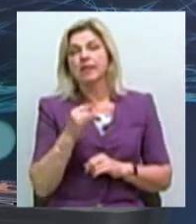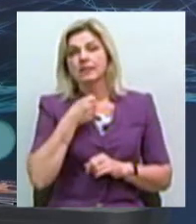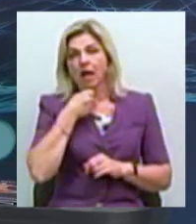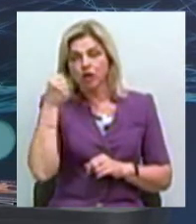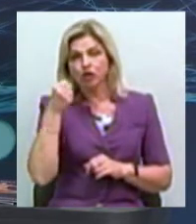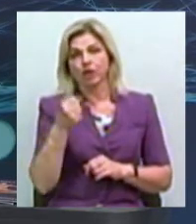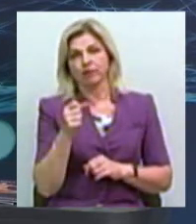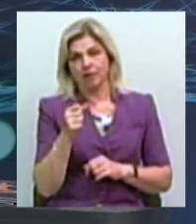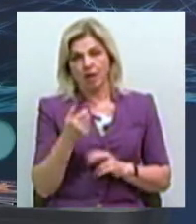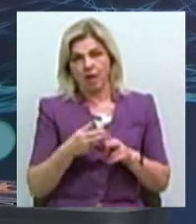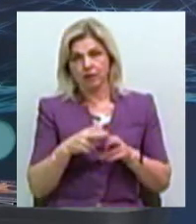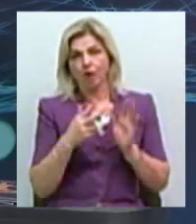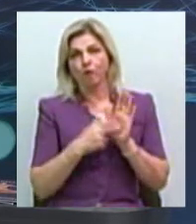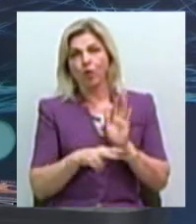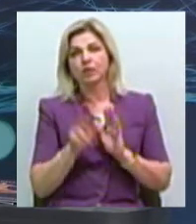это был